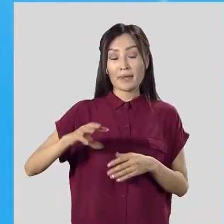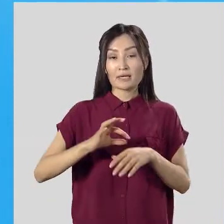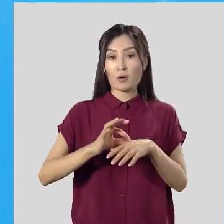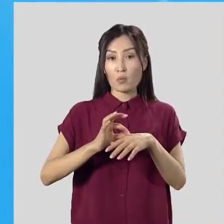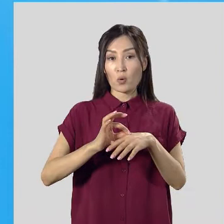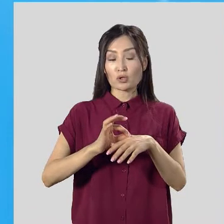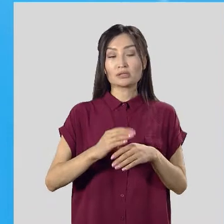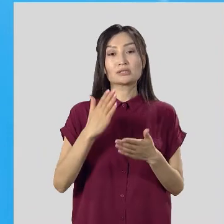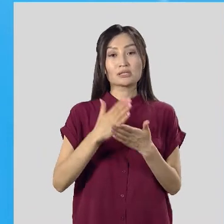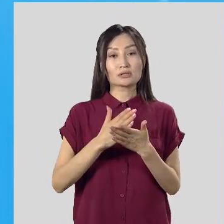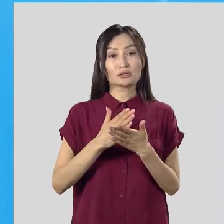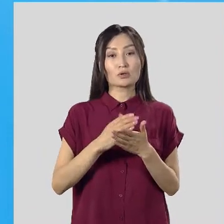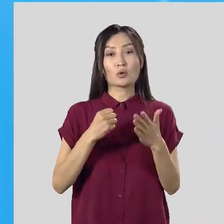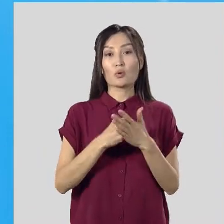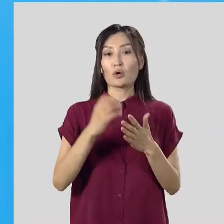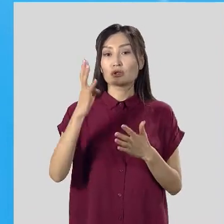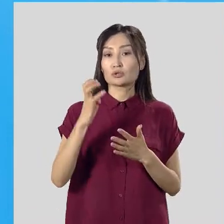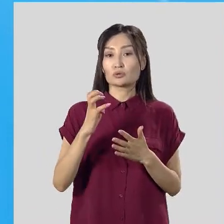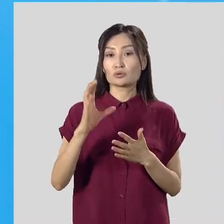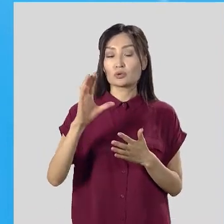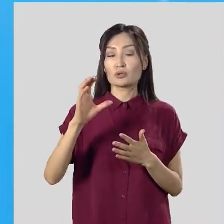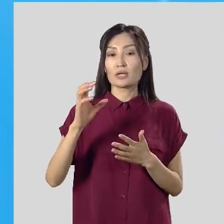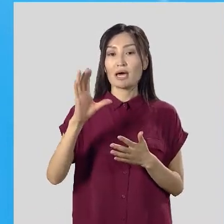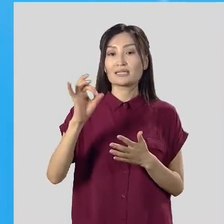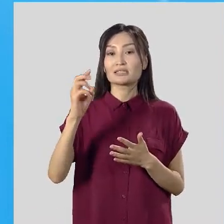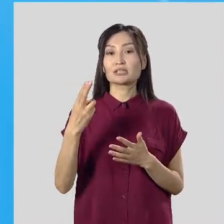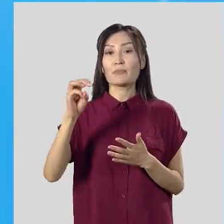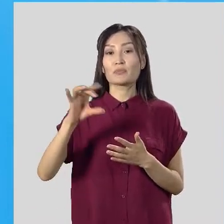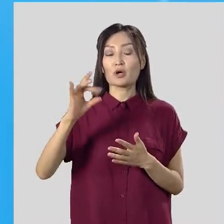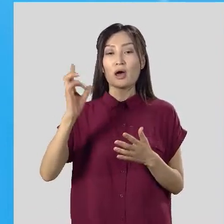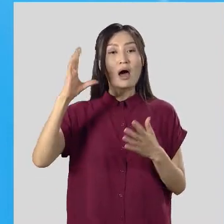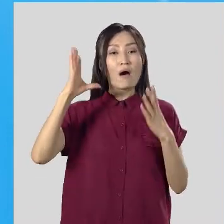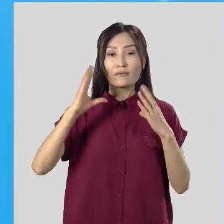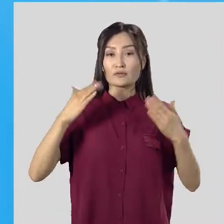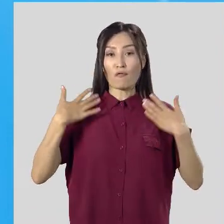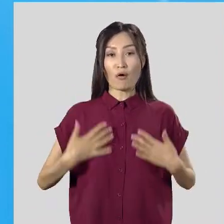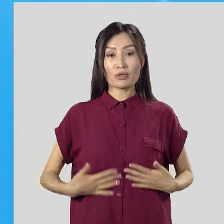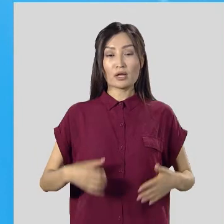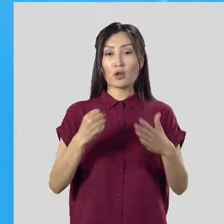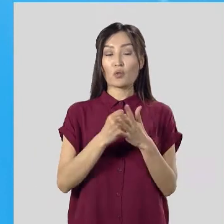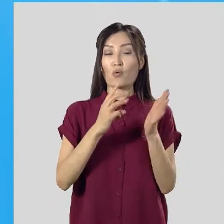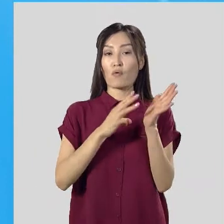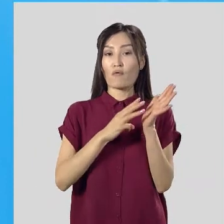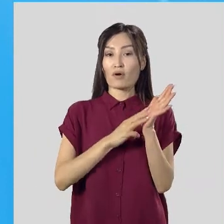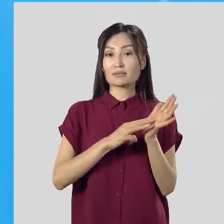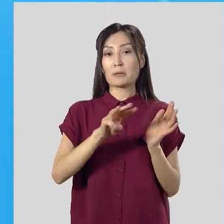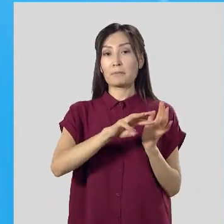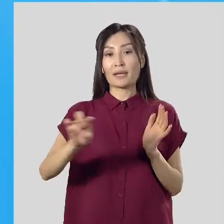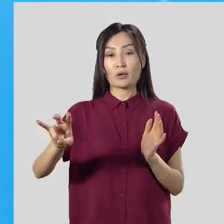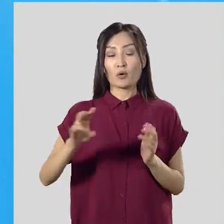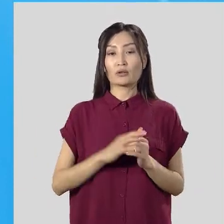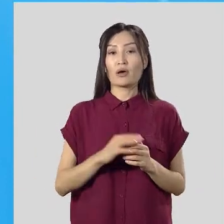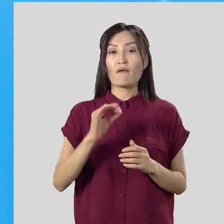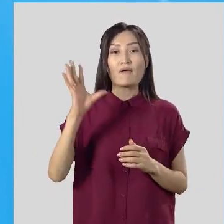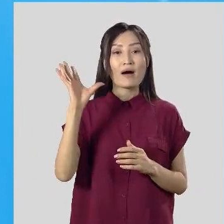кожи насчитывается до 400 рецепторов, а всего на поверхности тела до 8 миллионов.